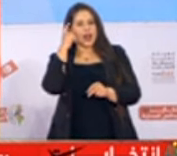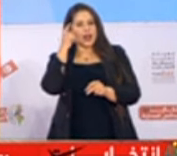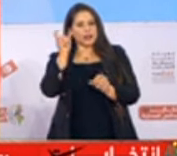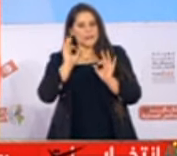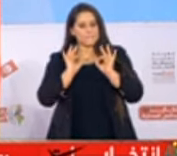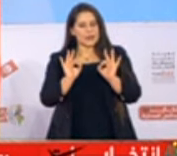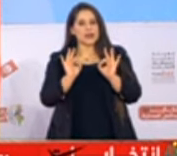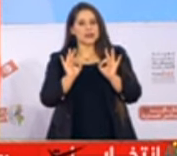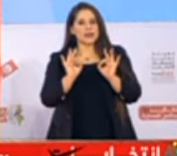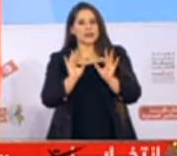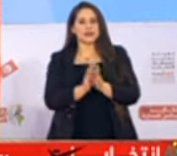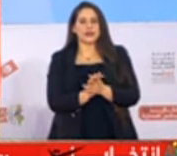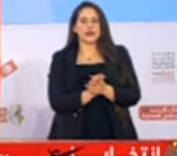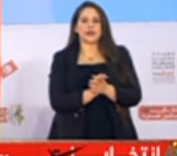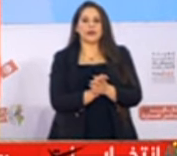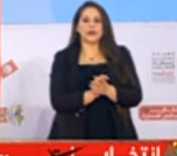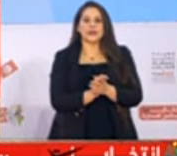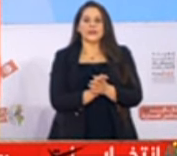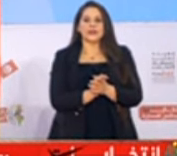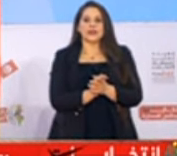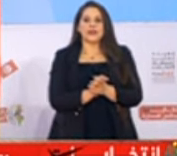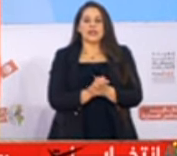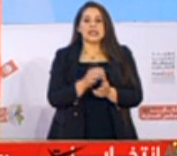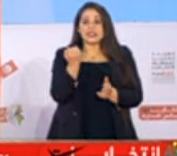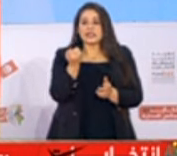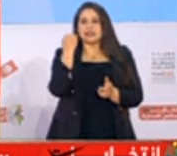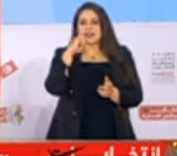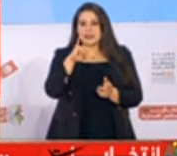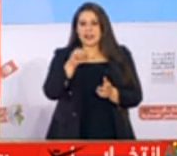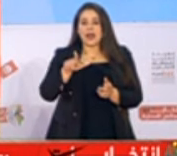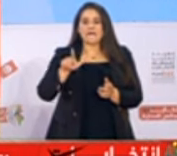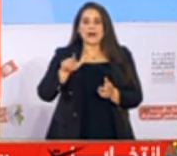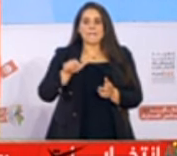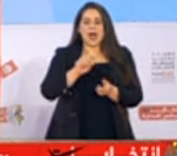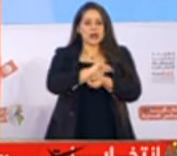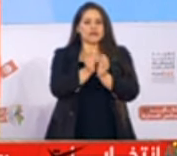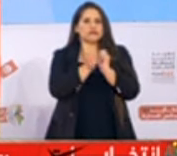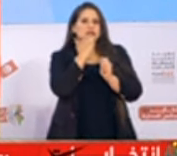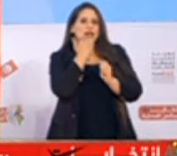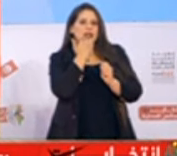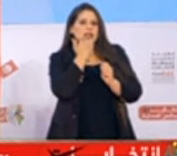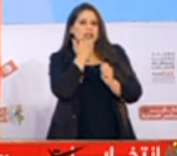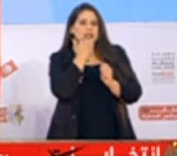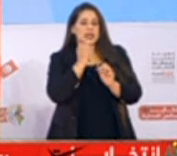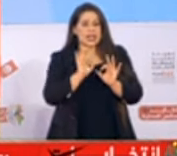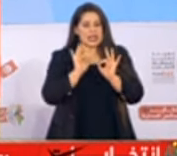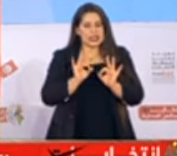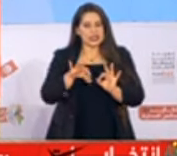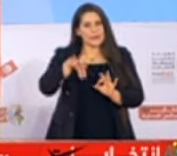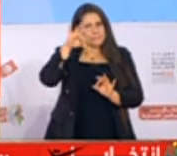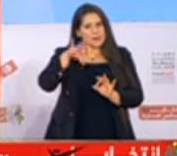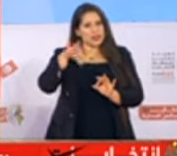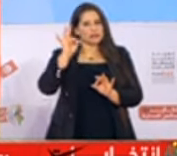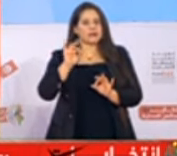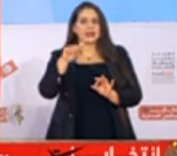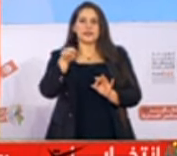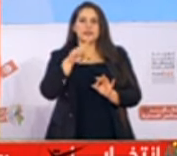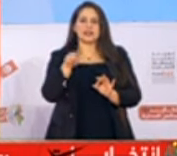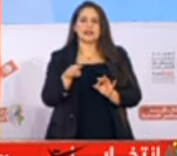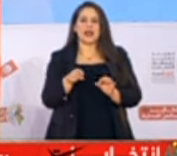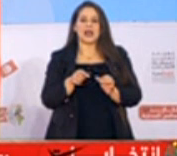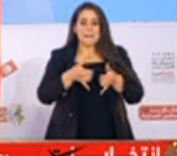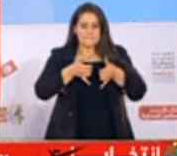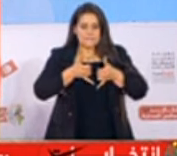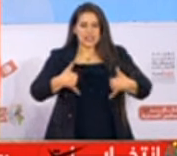ونقروها. وإذا كان ثم مخالفات أكيد عندها تأثير وعلى نزاهة العملية الانتخابية، لن نتردد مجلس الهيئة